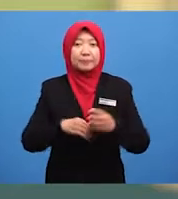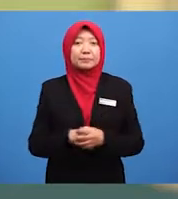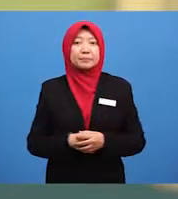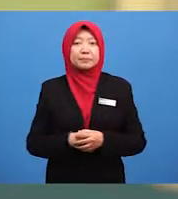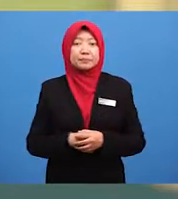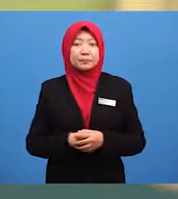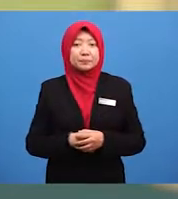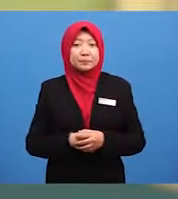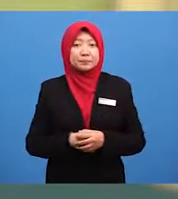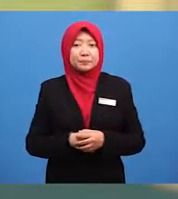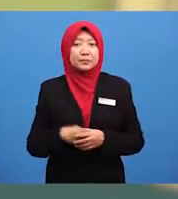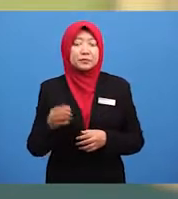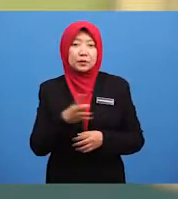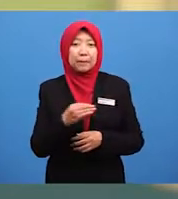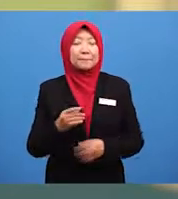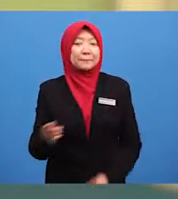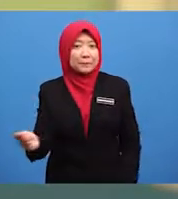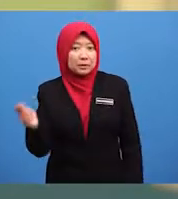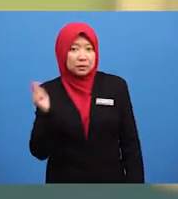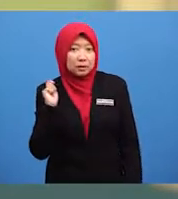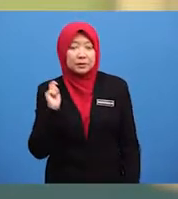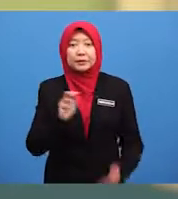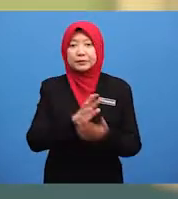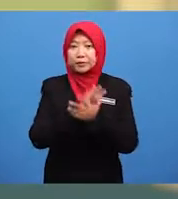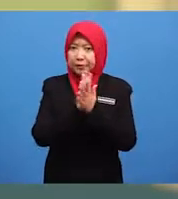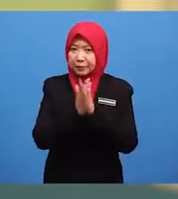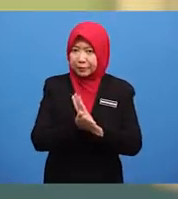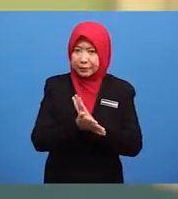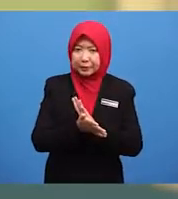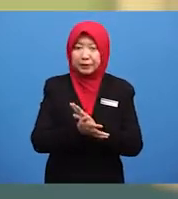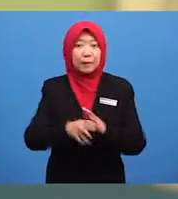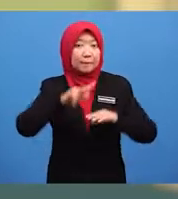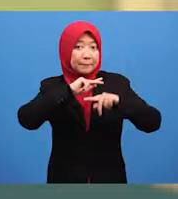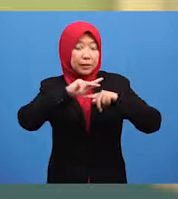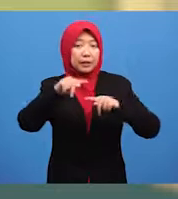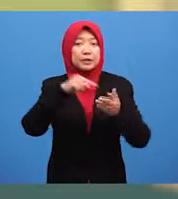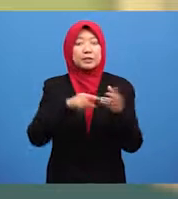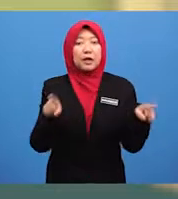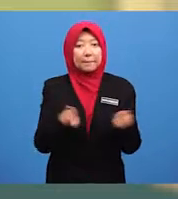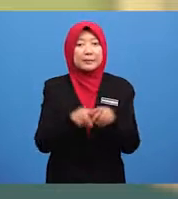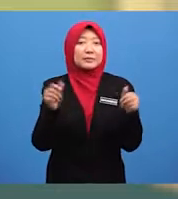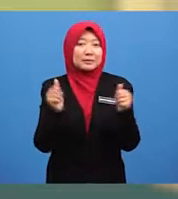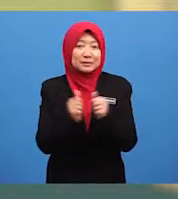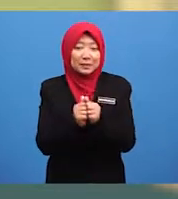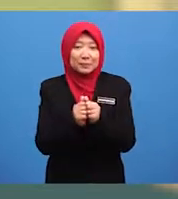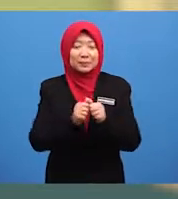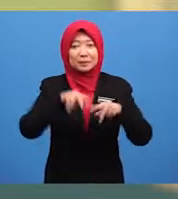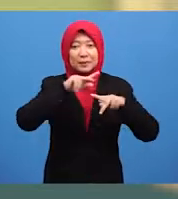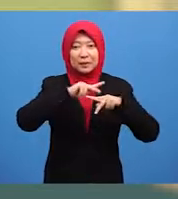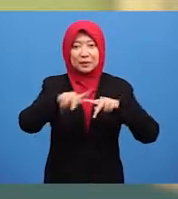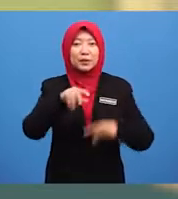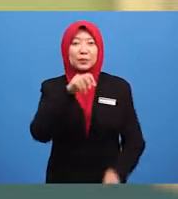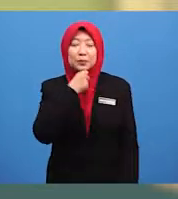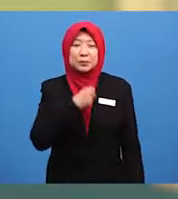cepat serta bertenaga. Oleh itu, peringkat ini disamakan dengan peringkat